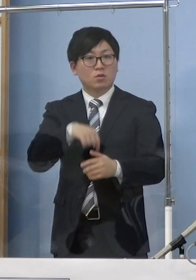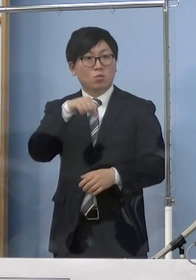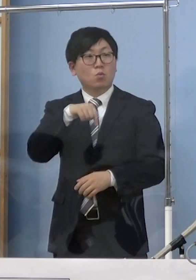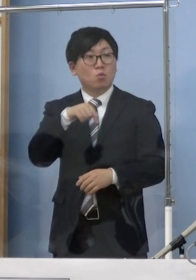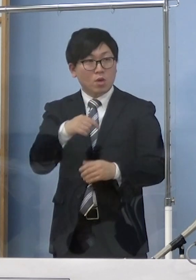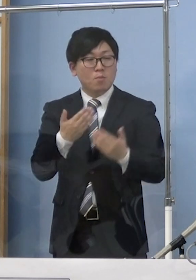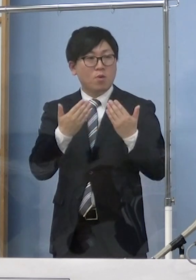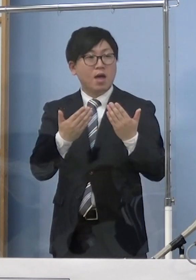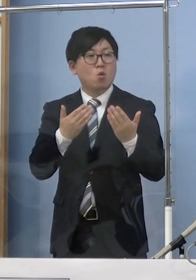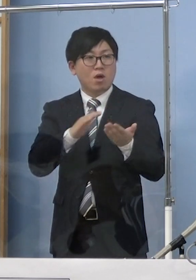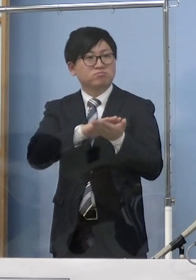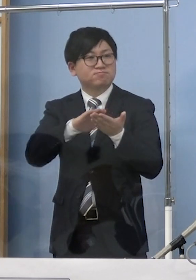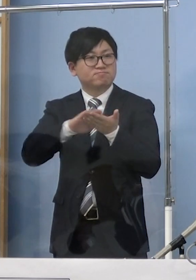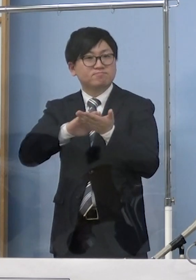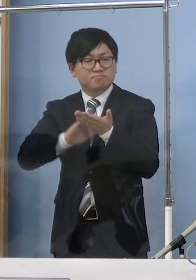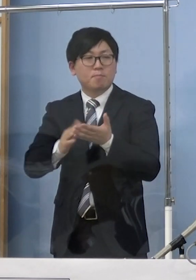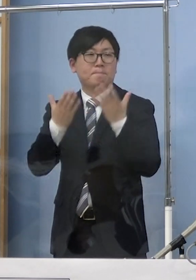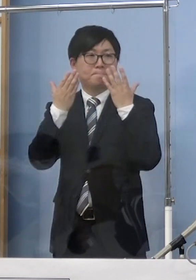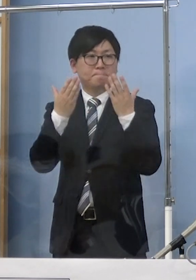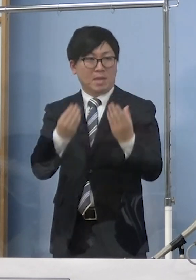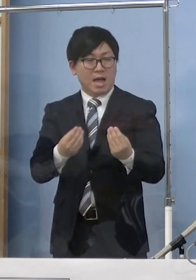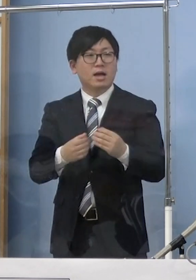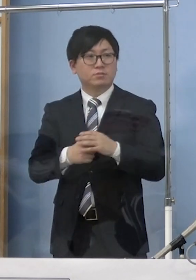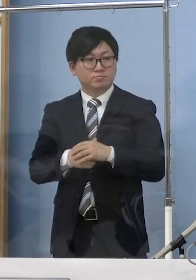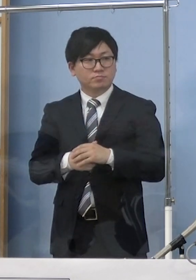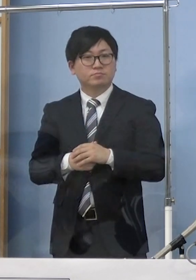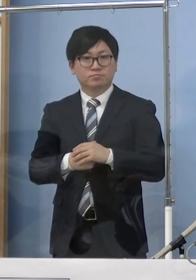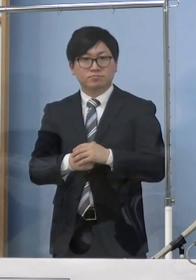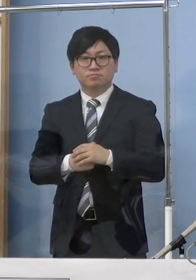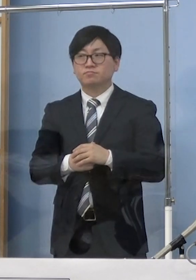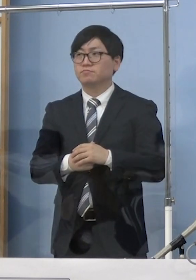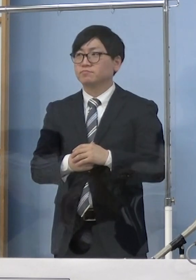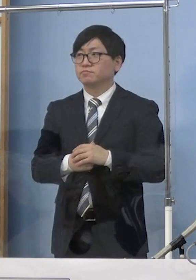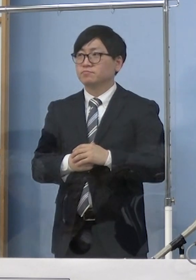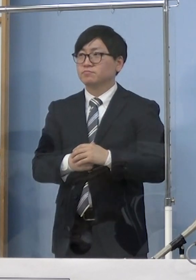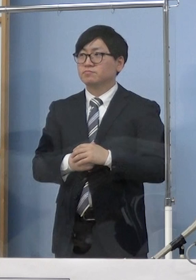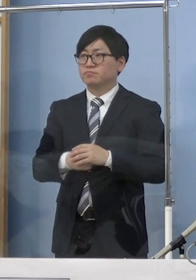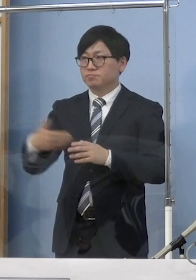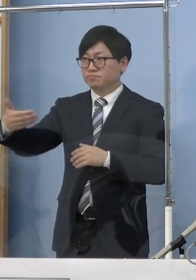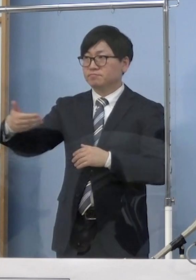もう消毒 ですね、はい、消毒は済んでいるというふうに聞いております。